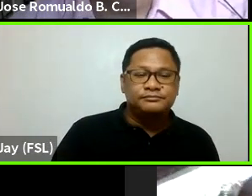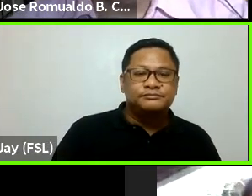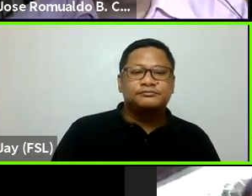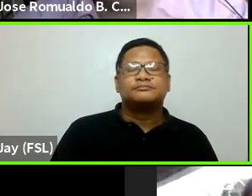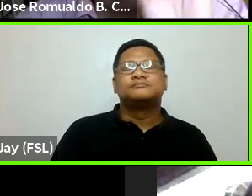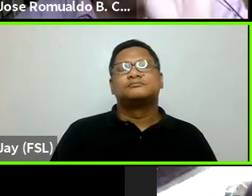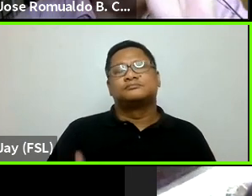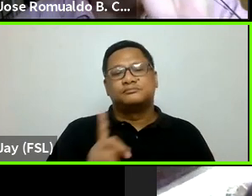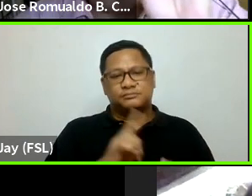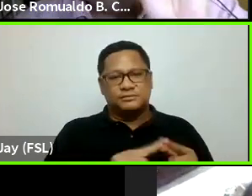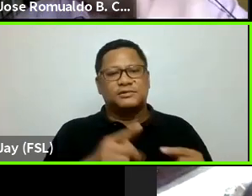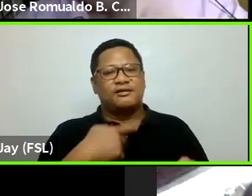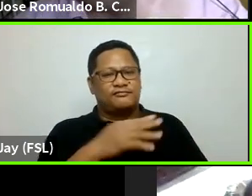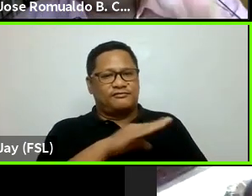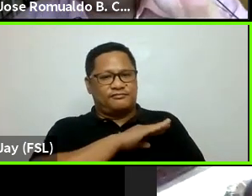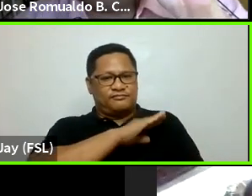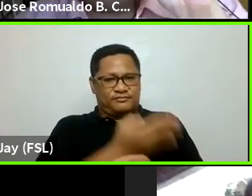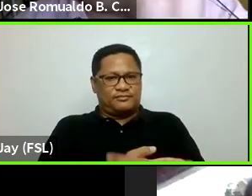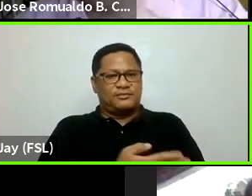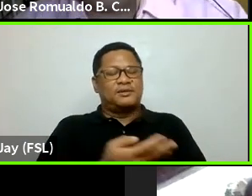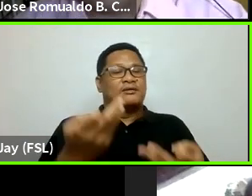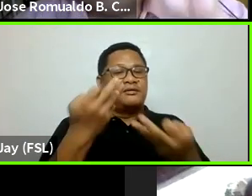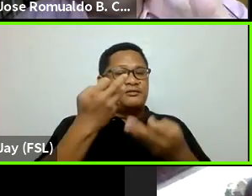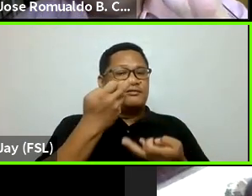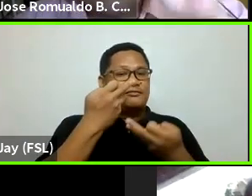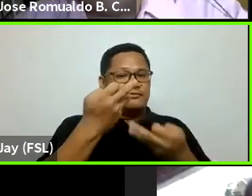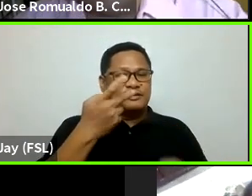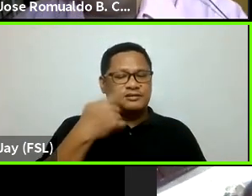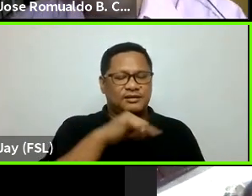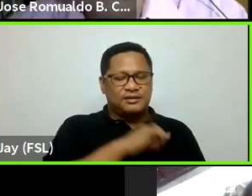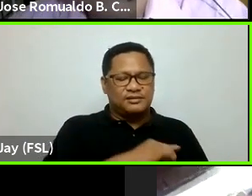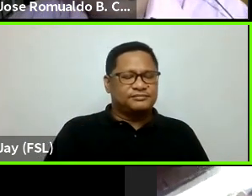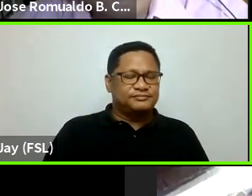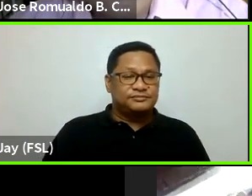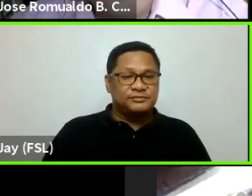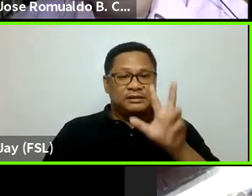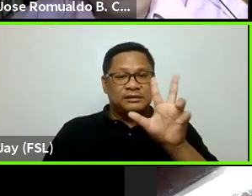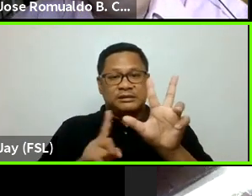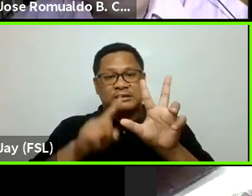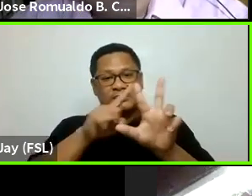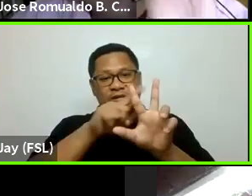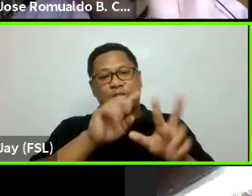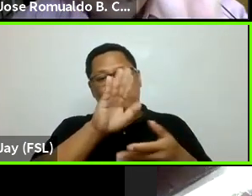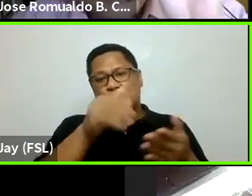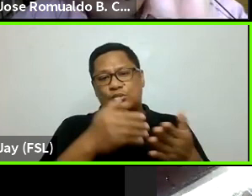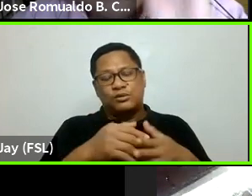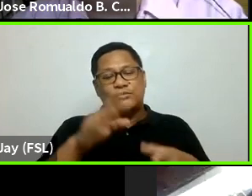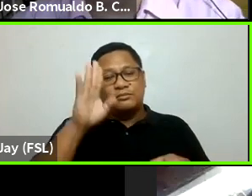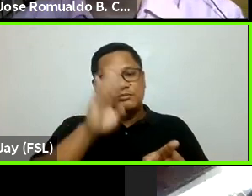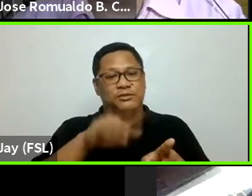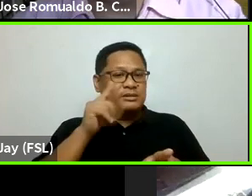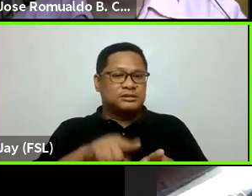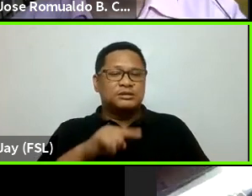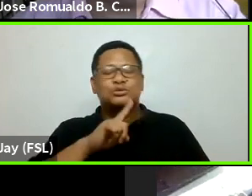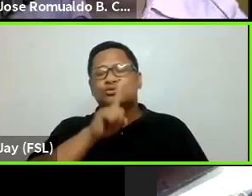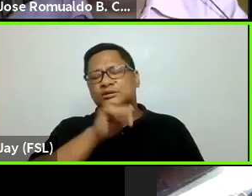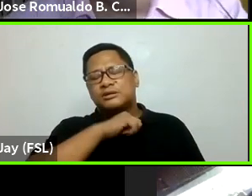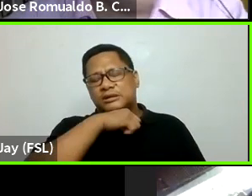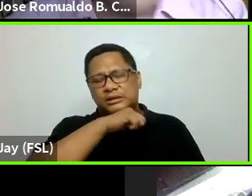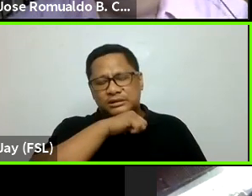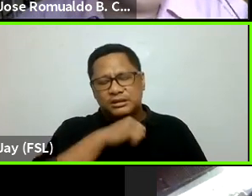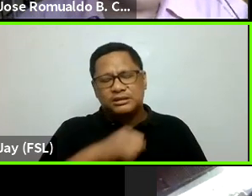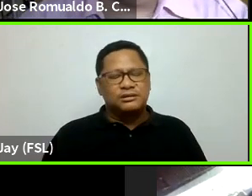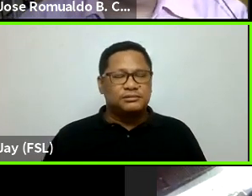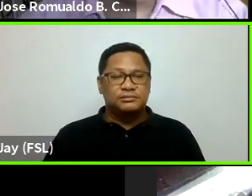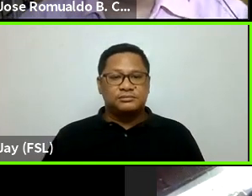napaaral niya kami, tatlo kaming magkakapatid, Ateneo, okay? Tatlong Ateneo, tatanungin ko sa